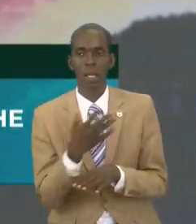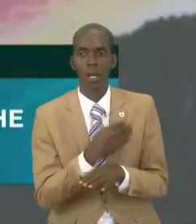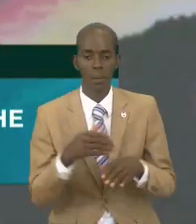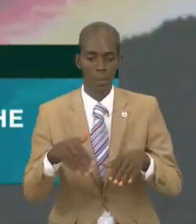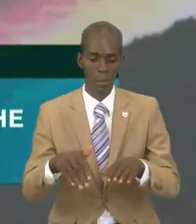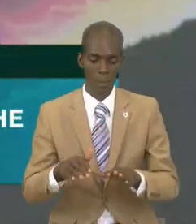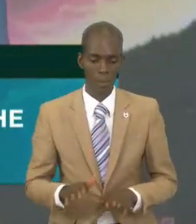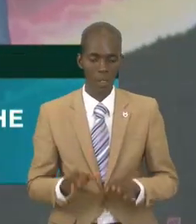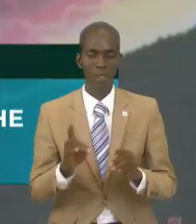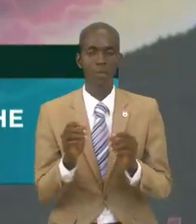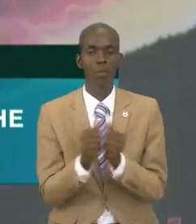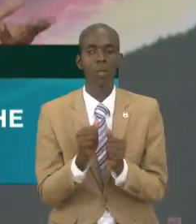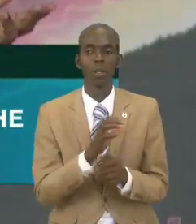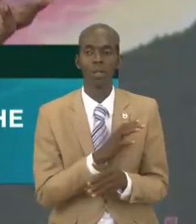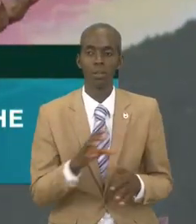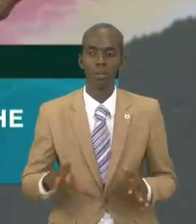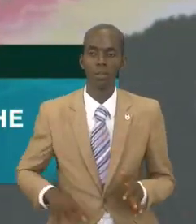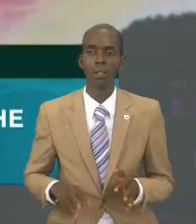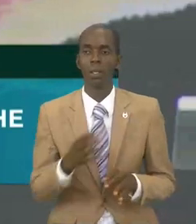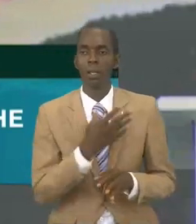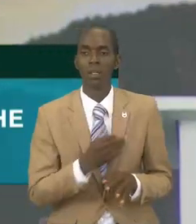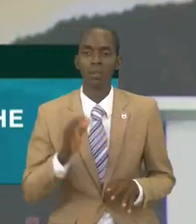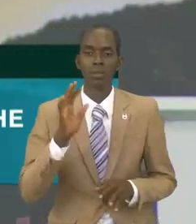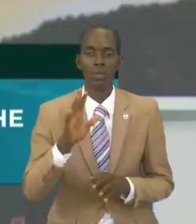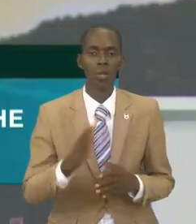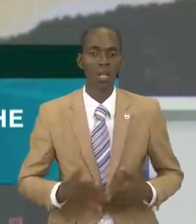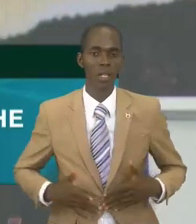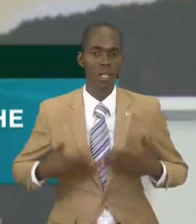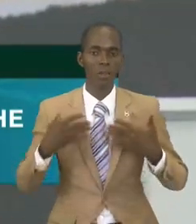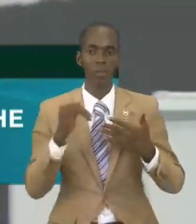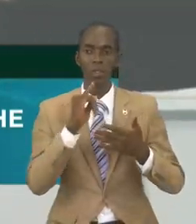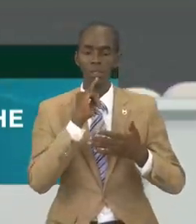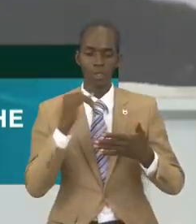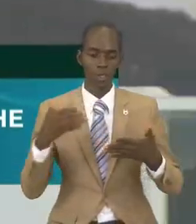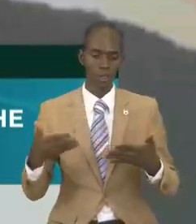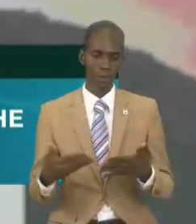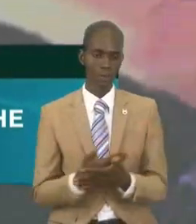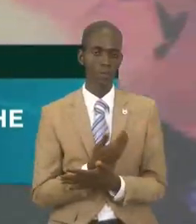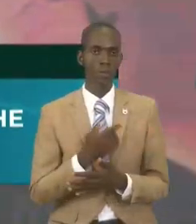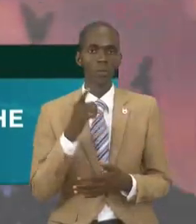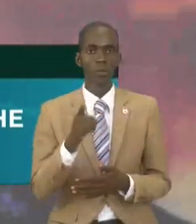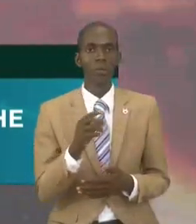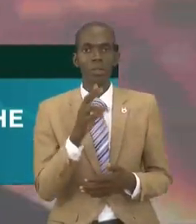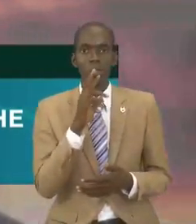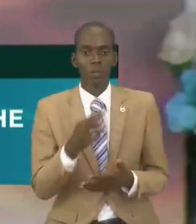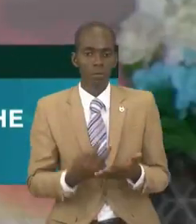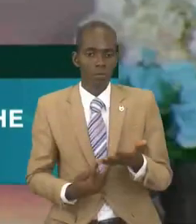êtes ensevelis avec Christ et votre vie est renouvelée, vous êtes